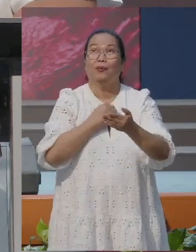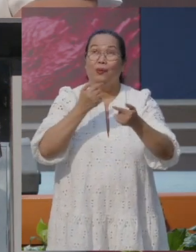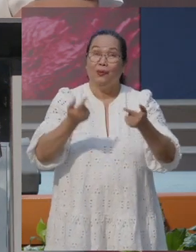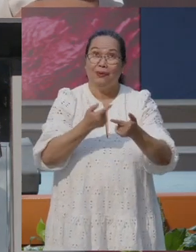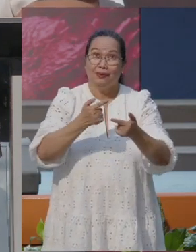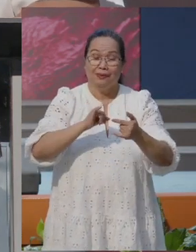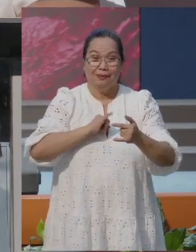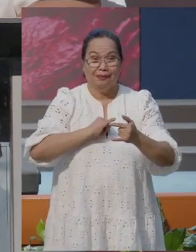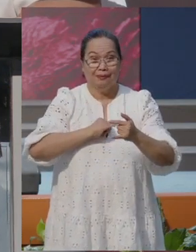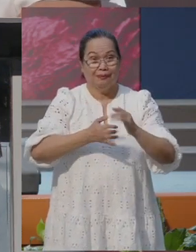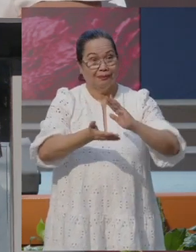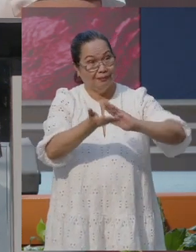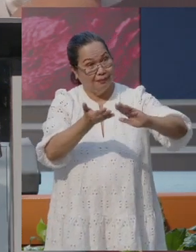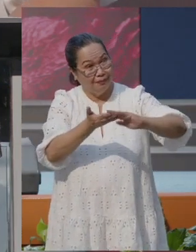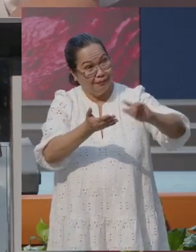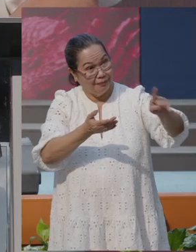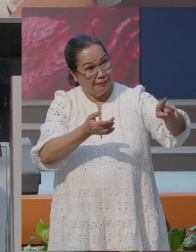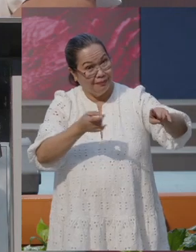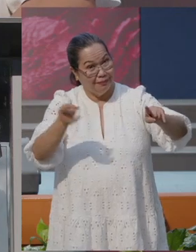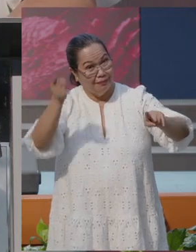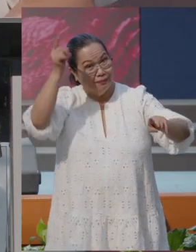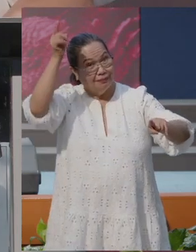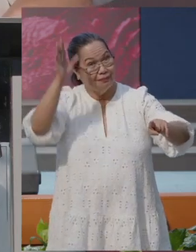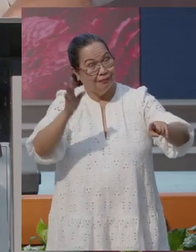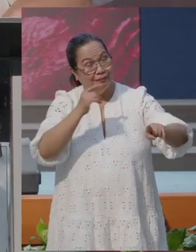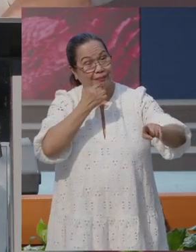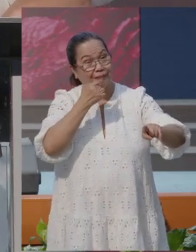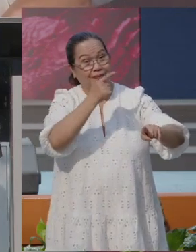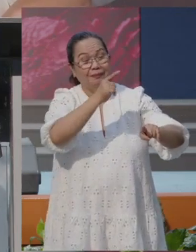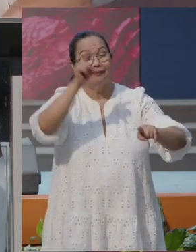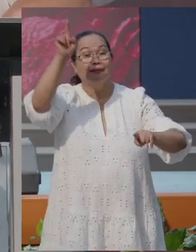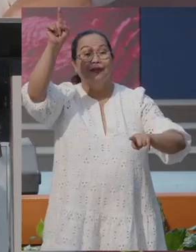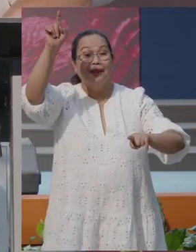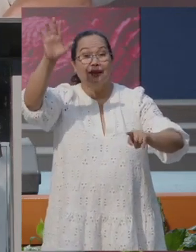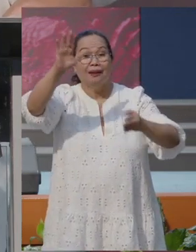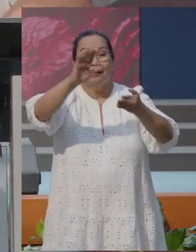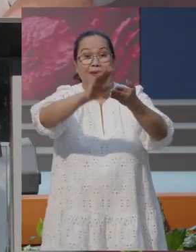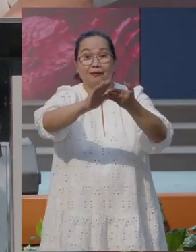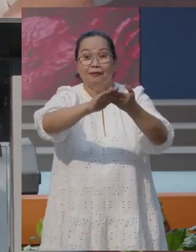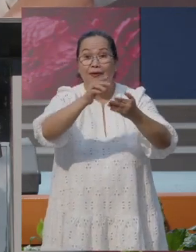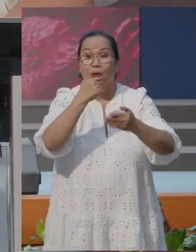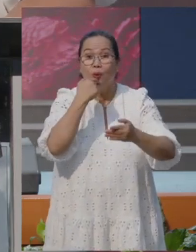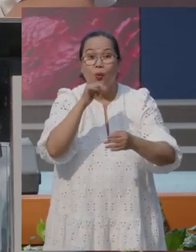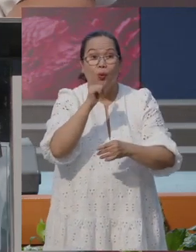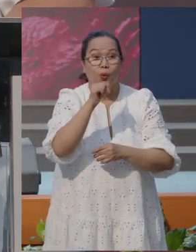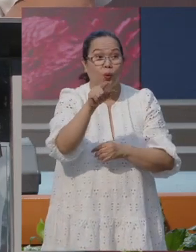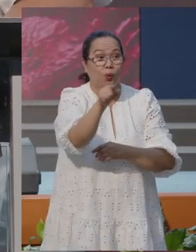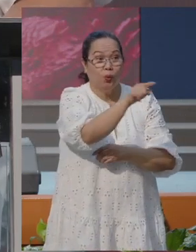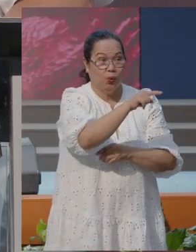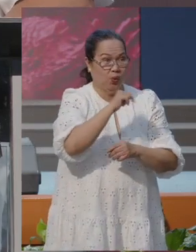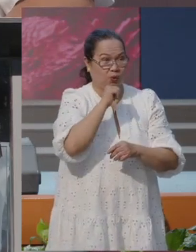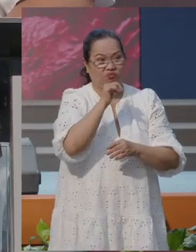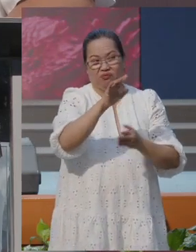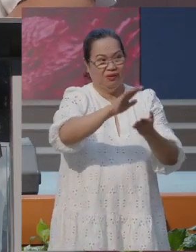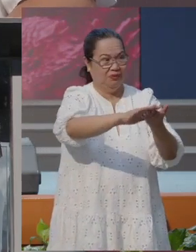I will not forgive you. Bakit? Kasi ang hindi niya pinapatawad, yung hindi ninyo